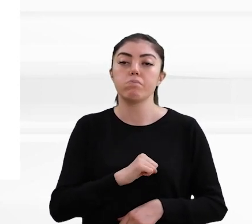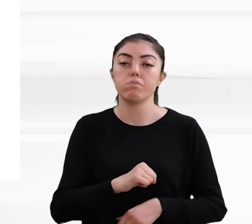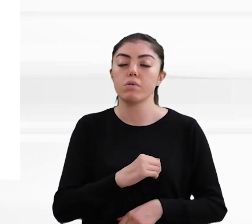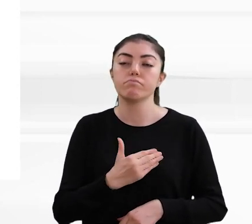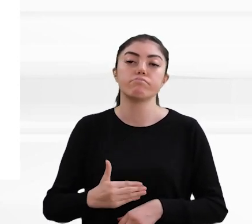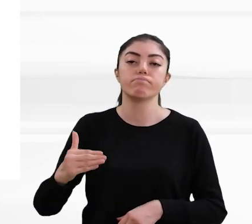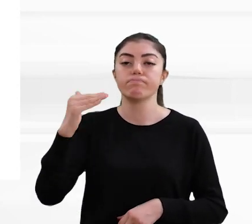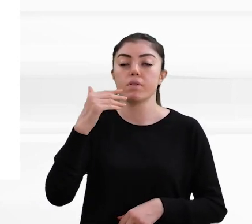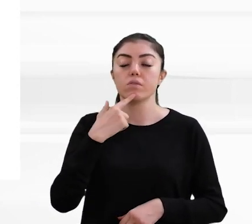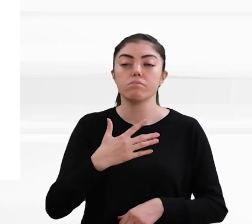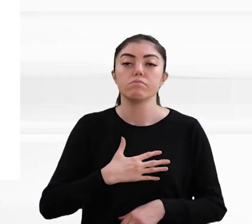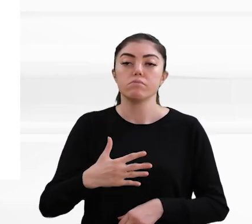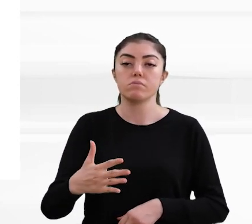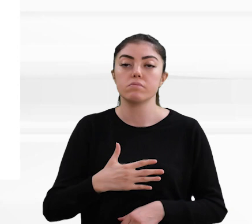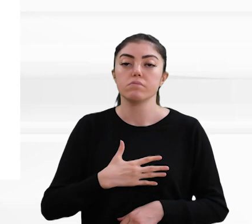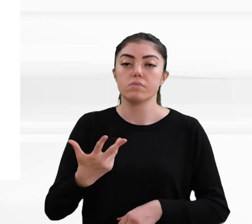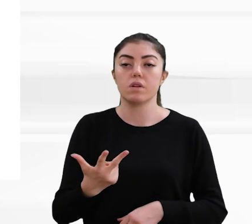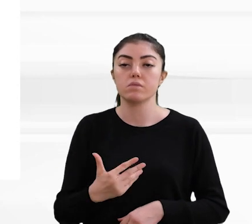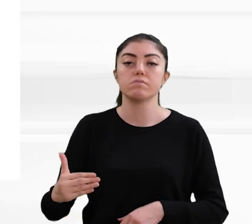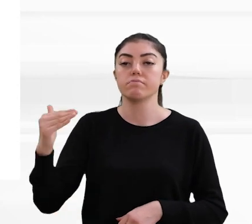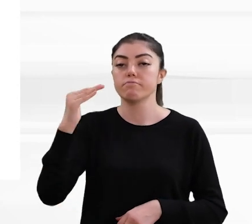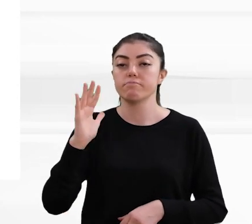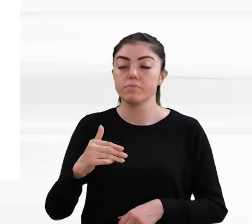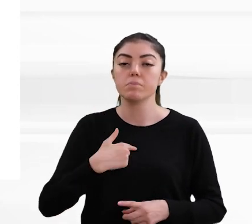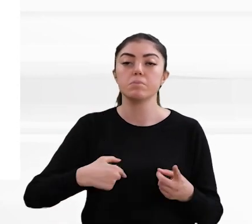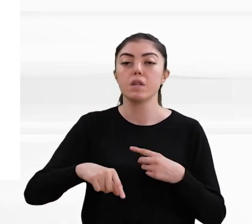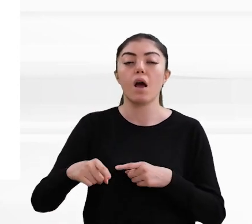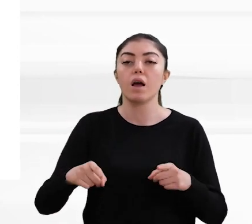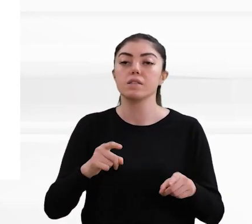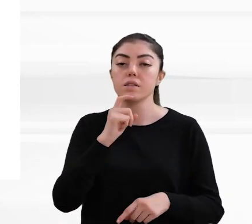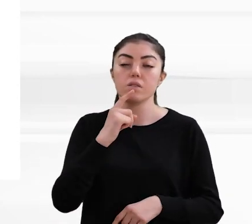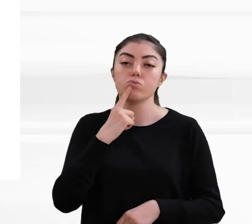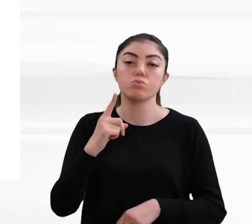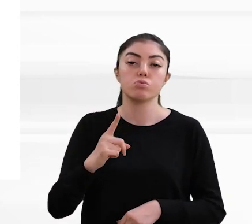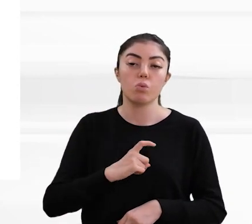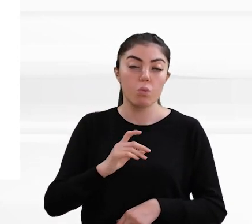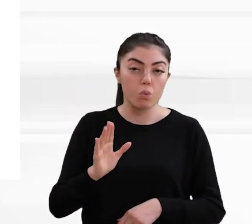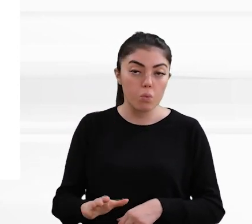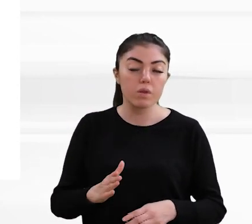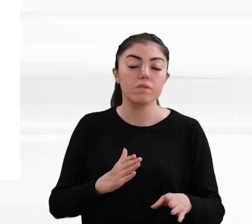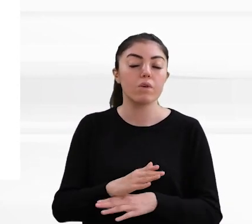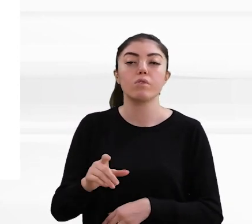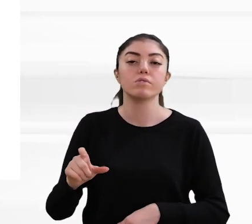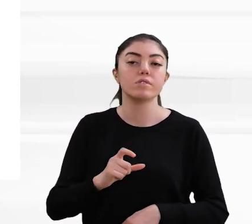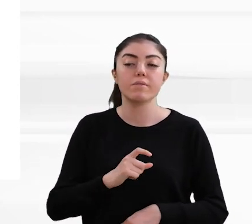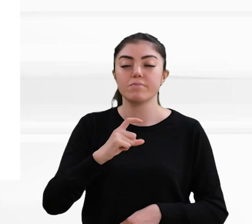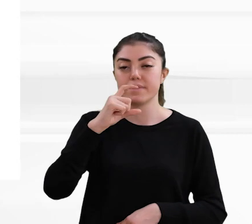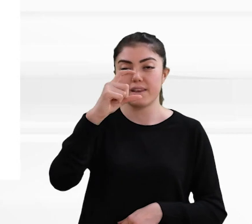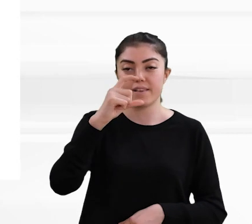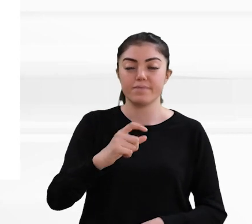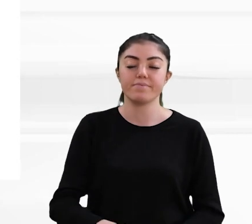hızı artacaktır yani Sol alışveriş kızı artıracaktır bize hangisi yanlıştır diye sordu için doğru